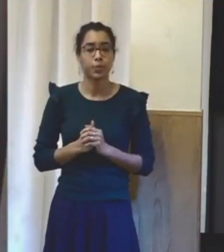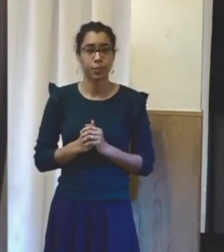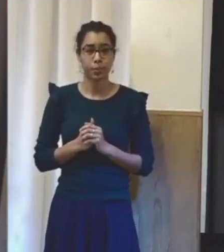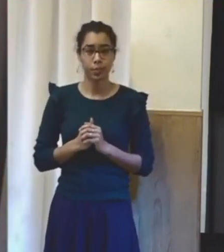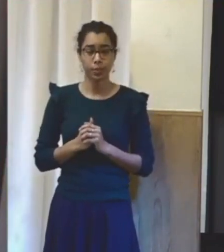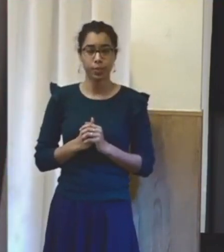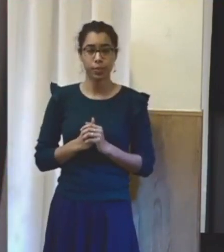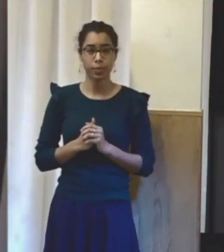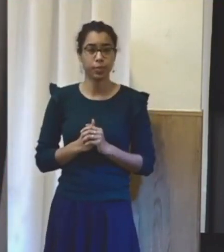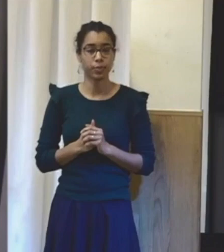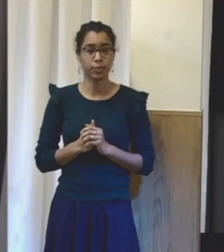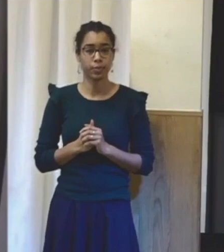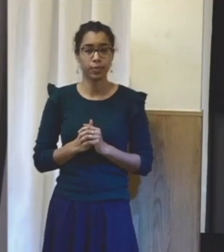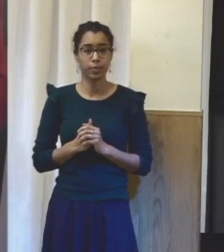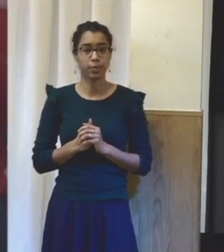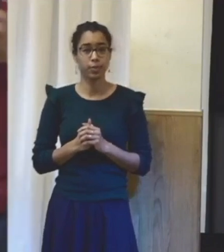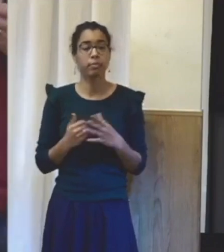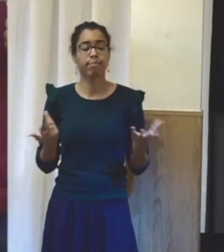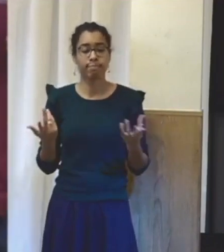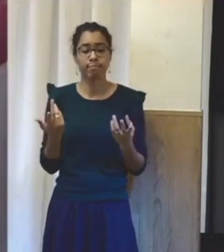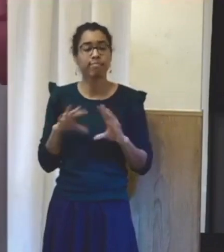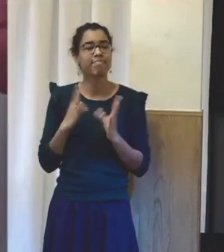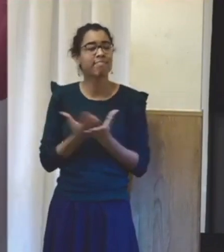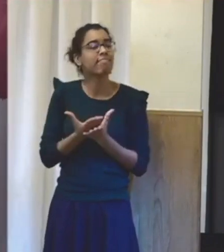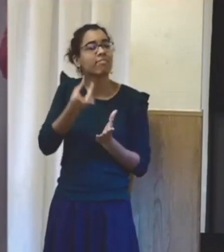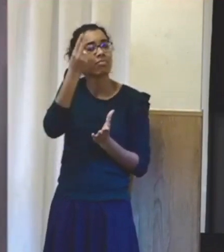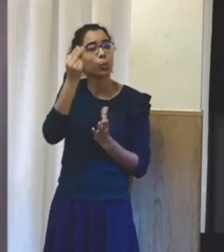Et pour qu'on puisse comprendre ces choses,